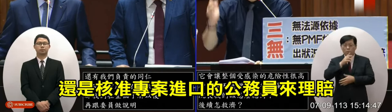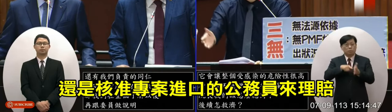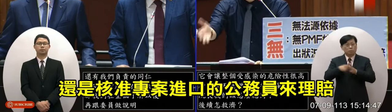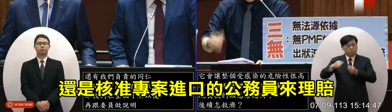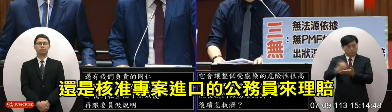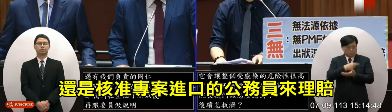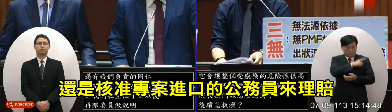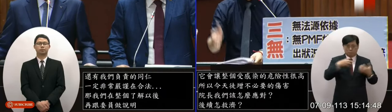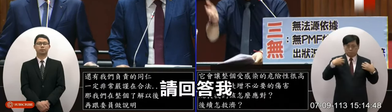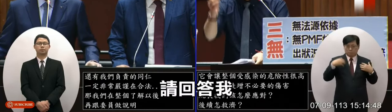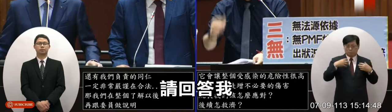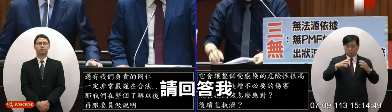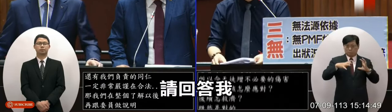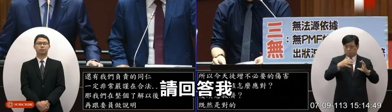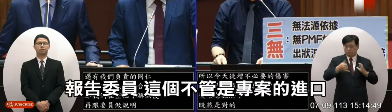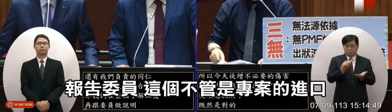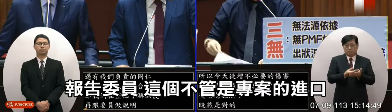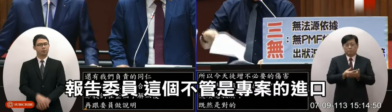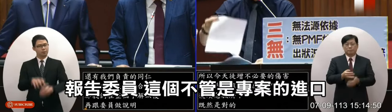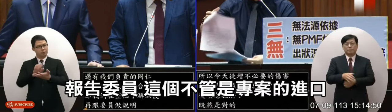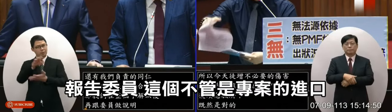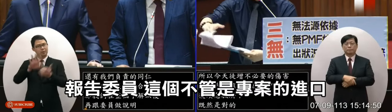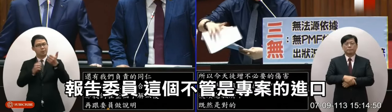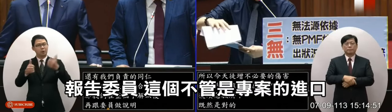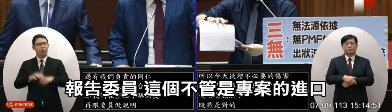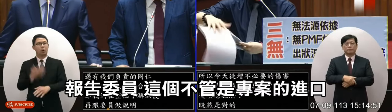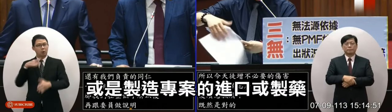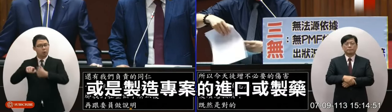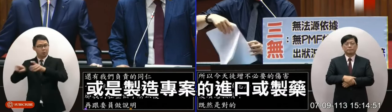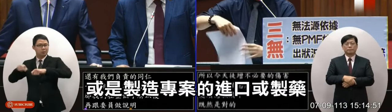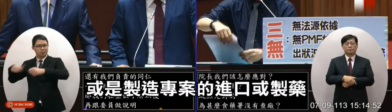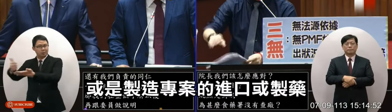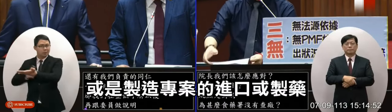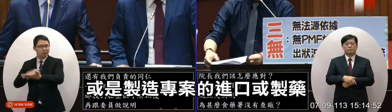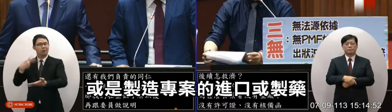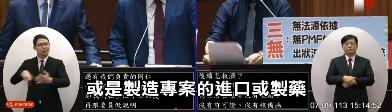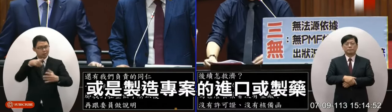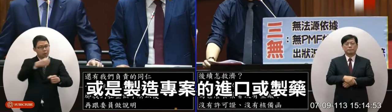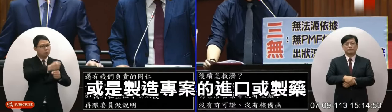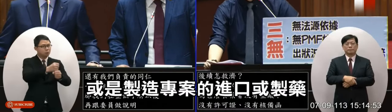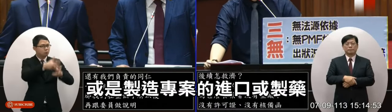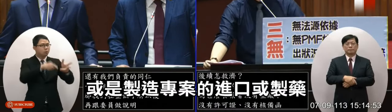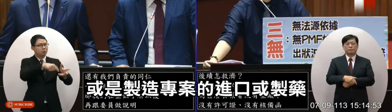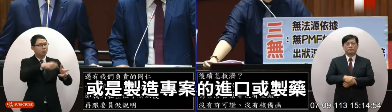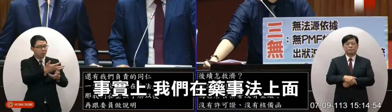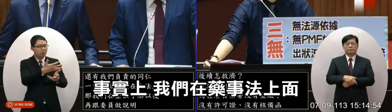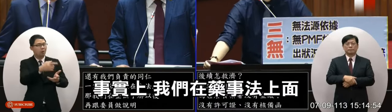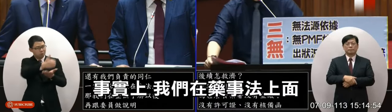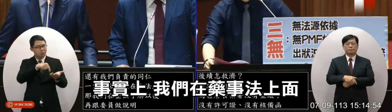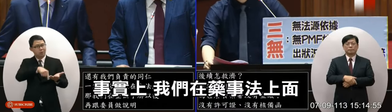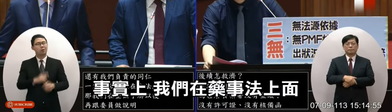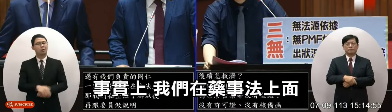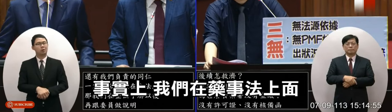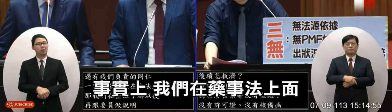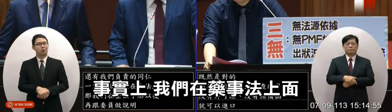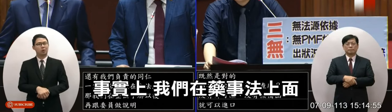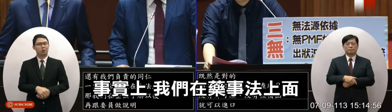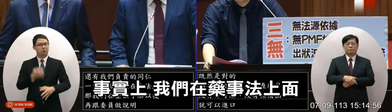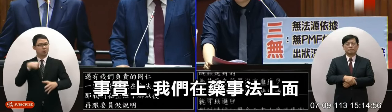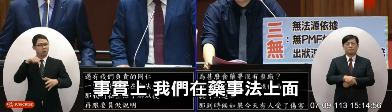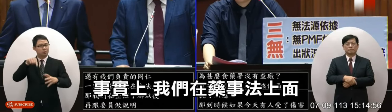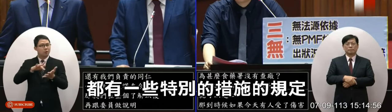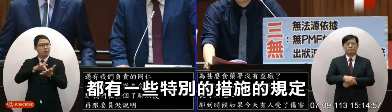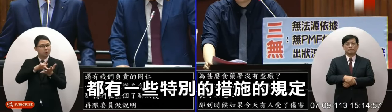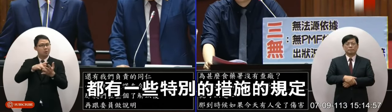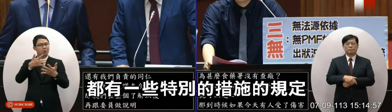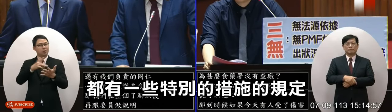进口的公务员来理赔？请回答我。 报告委员，这个是不管是专案的进口或是制造，专案的进口或制药制造，我们在药事法